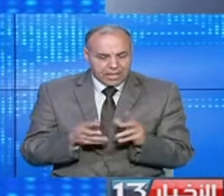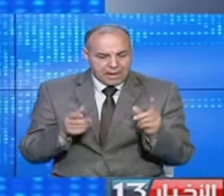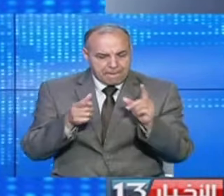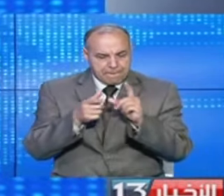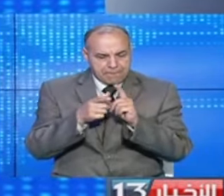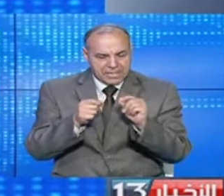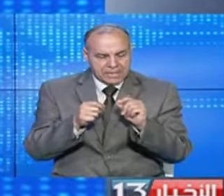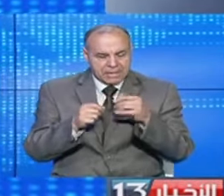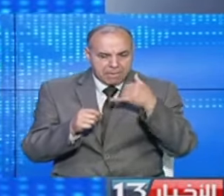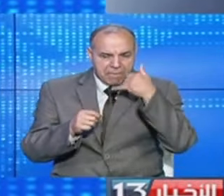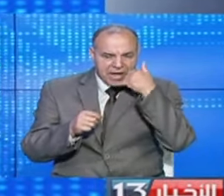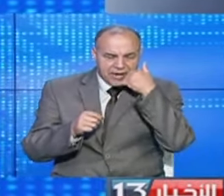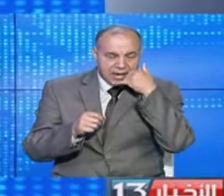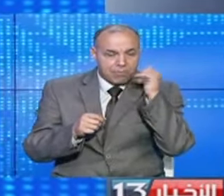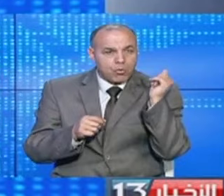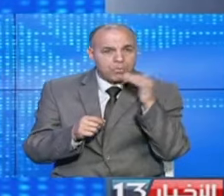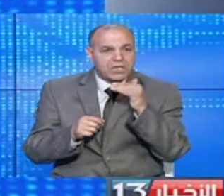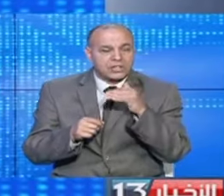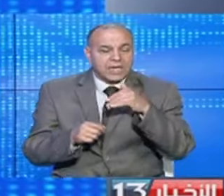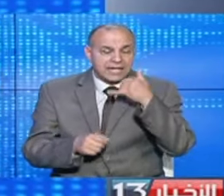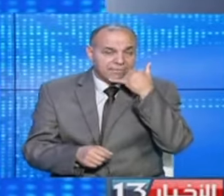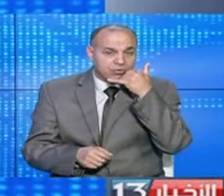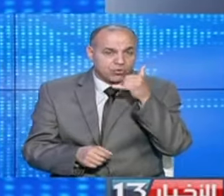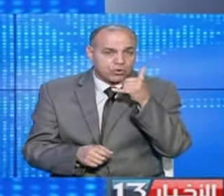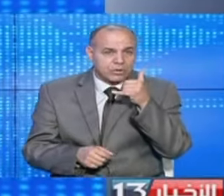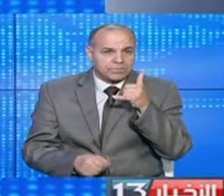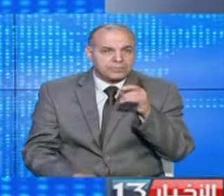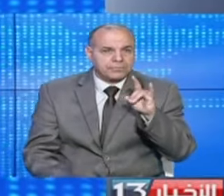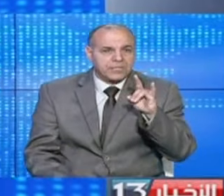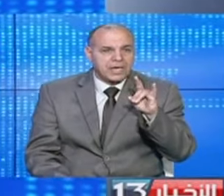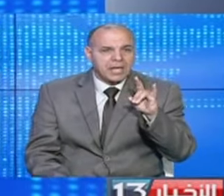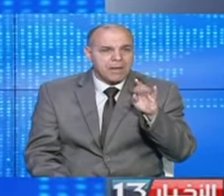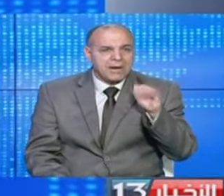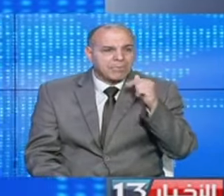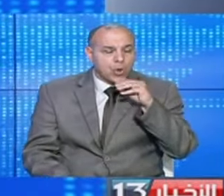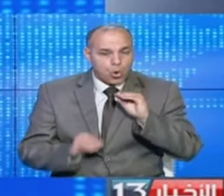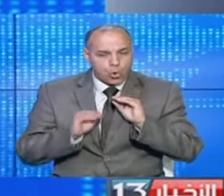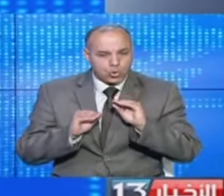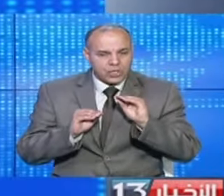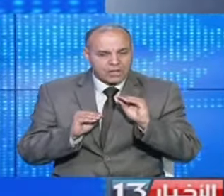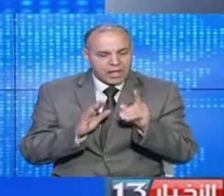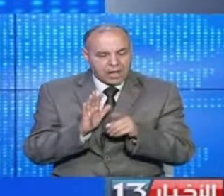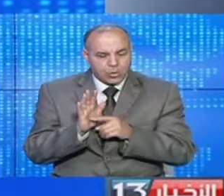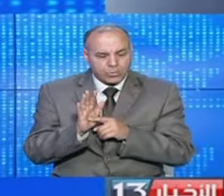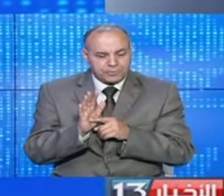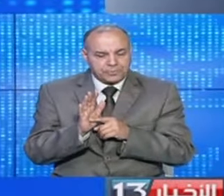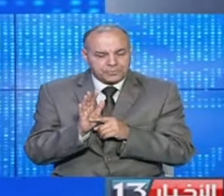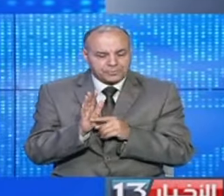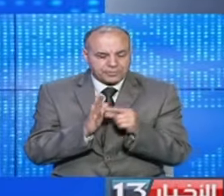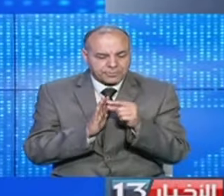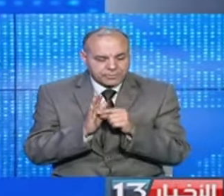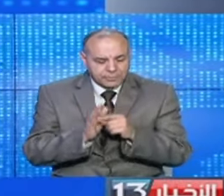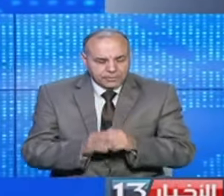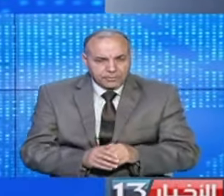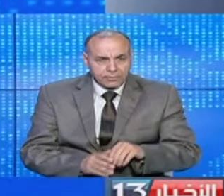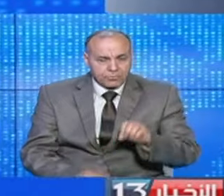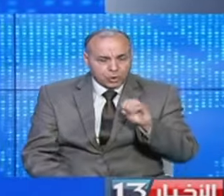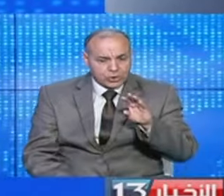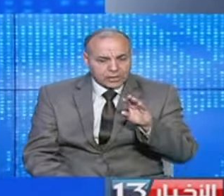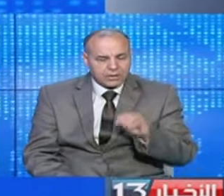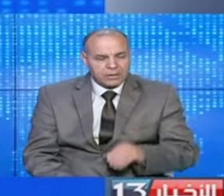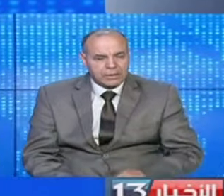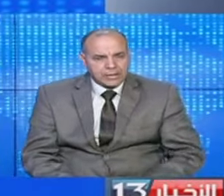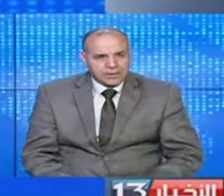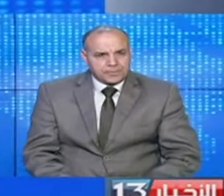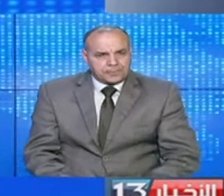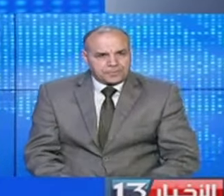وللمزيد تنضم إلينا مباشرة عبر الهاتف هناء بن عبدة أستاذة القانون الدستوري. أستاذة بن عبدة